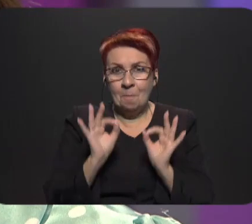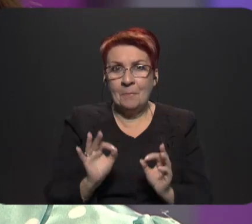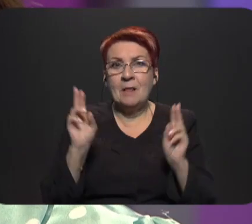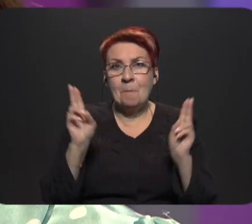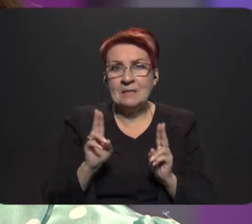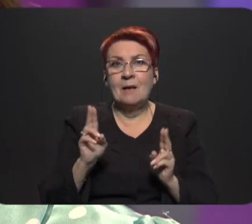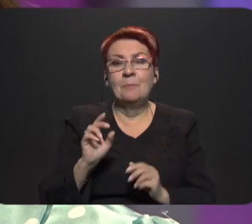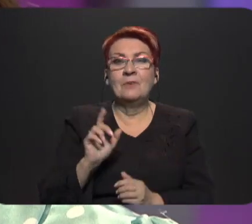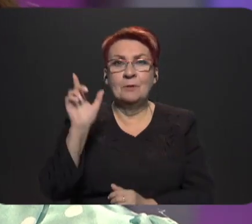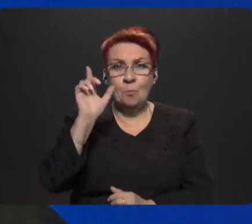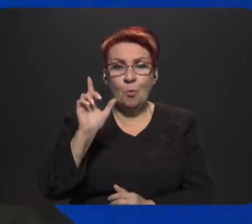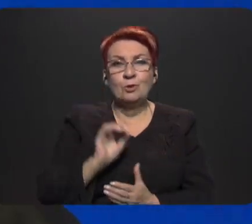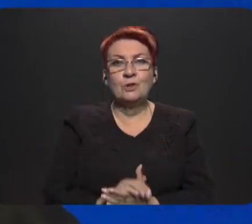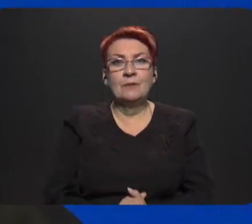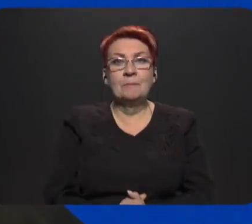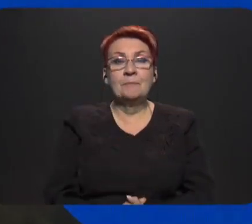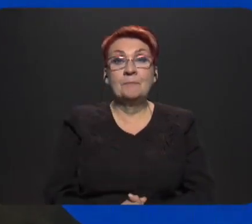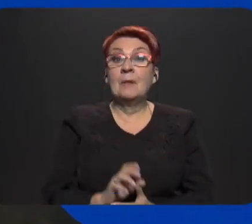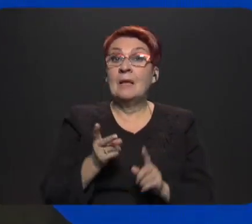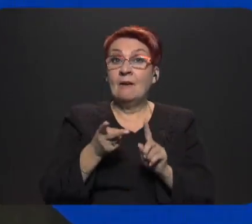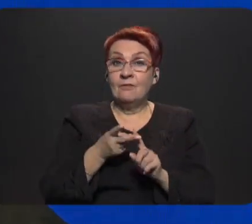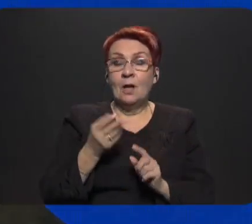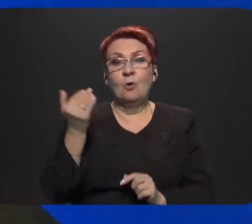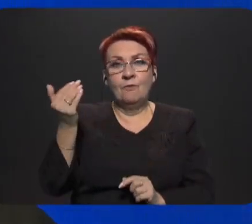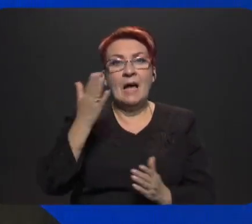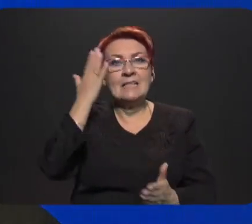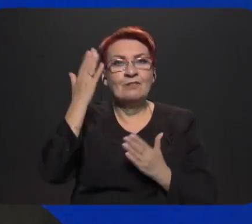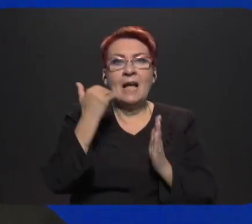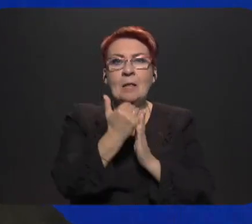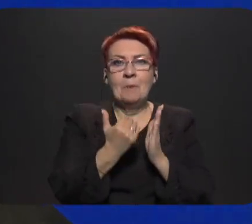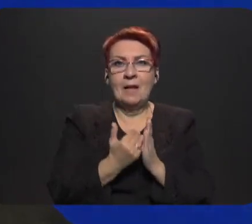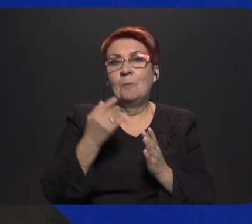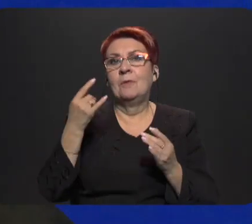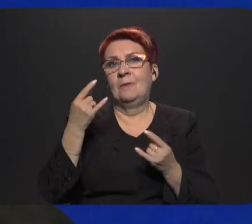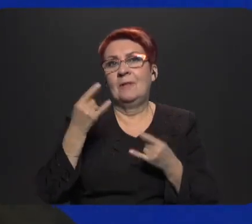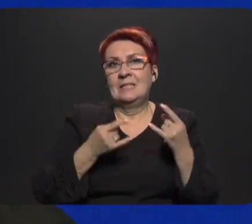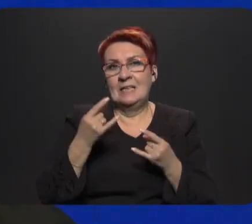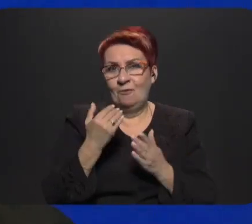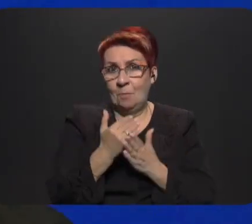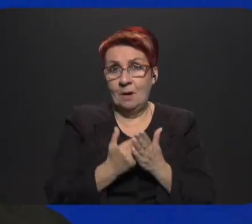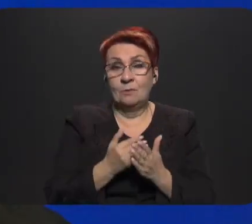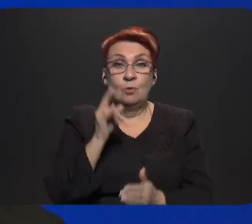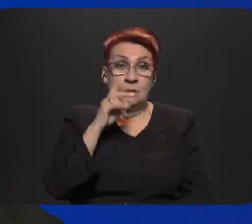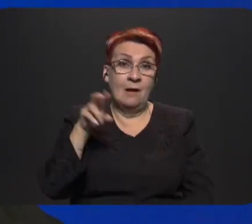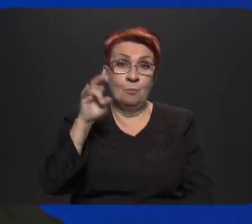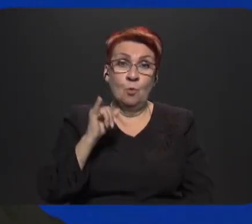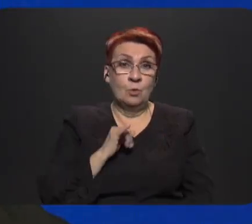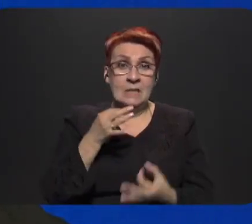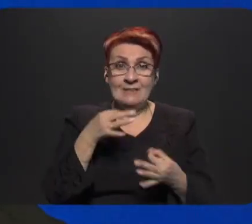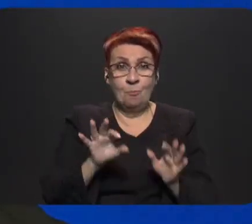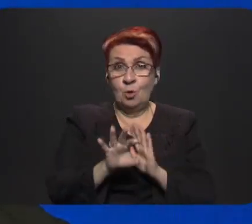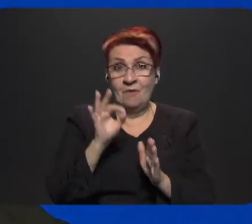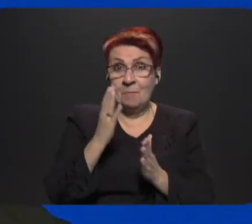Второй момент по поводу развлекательных программ в телевидении. Ну, слава богу, у нас есть свобода